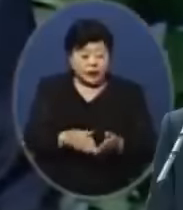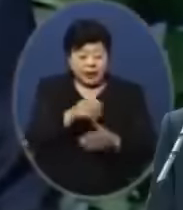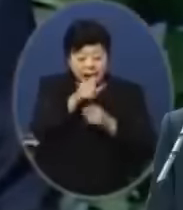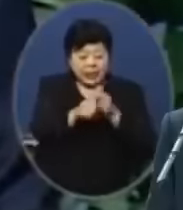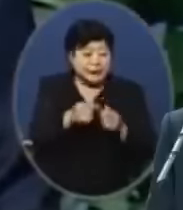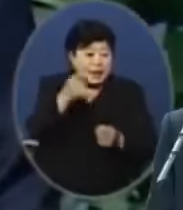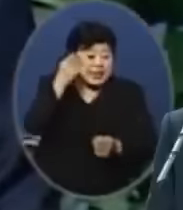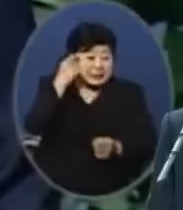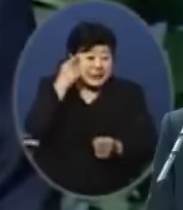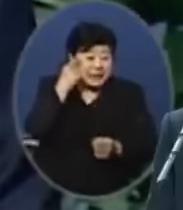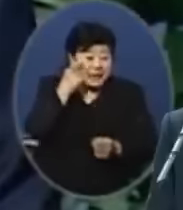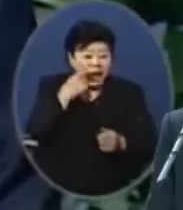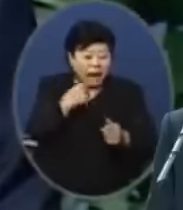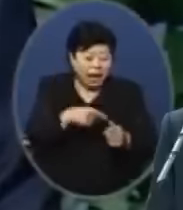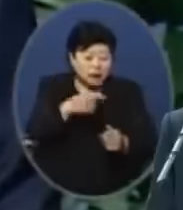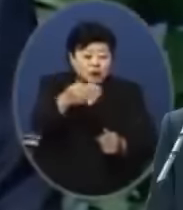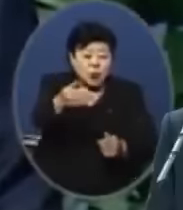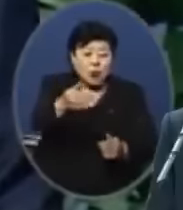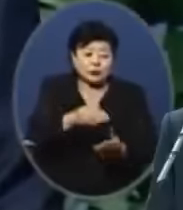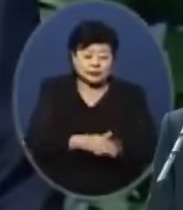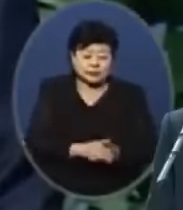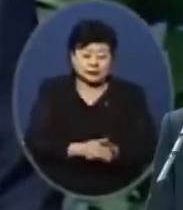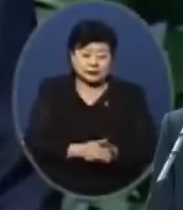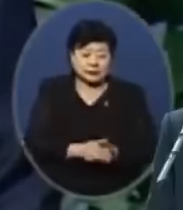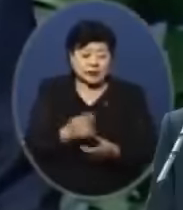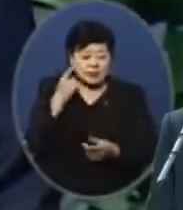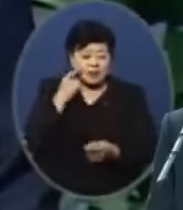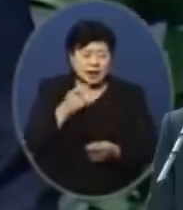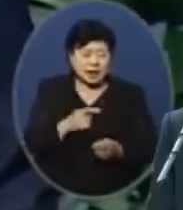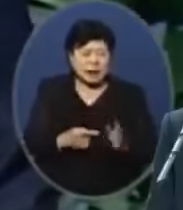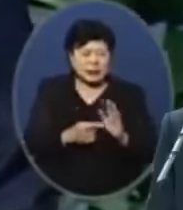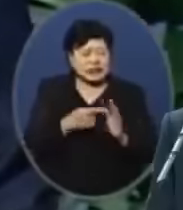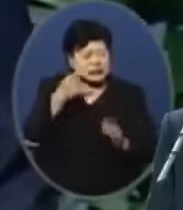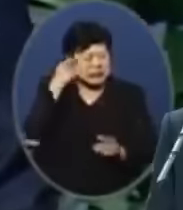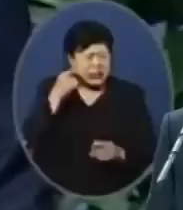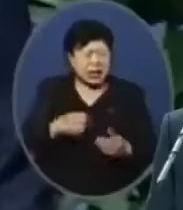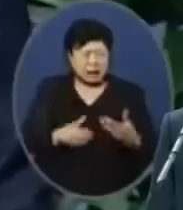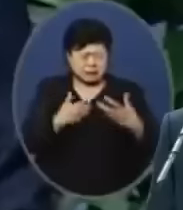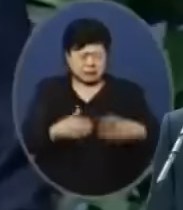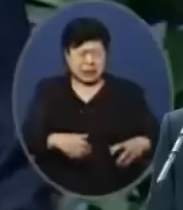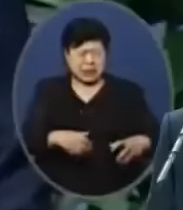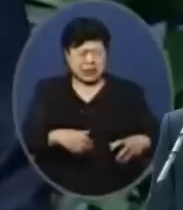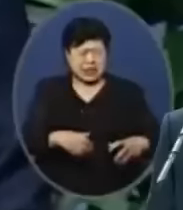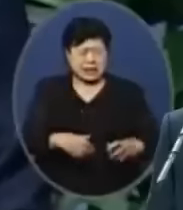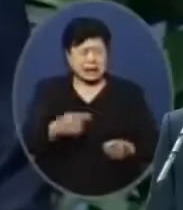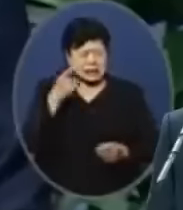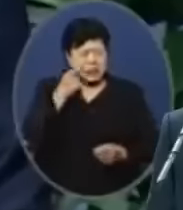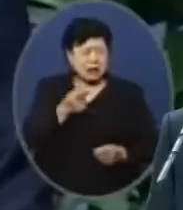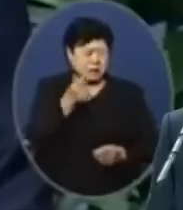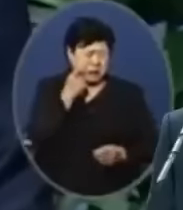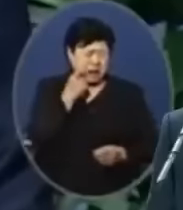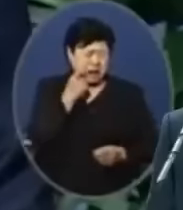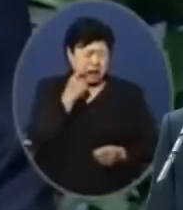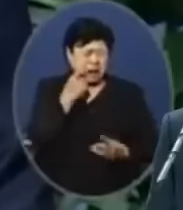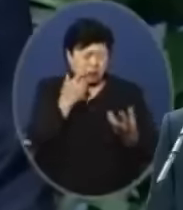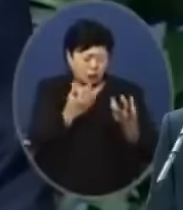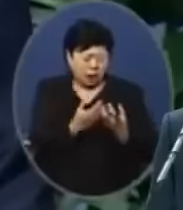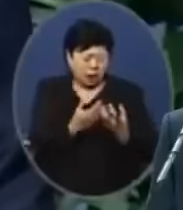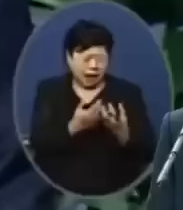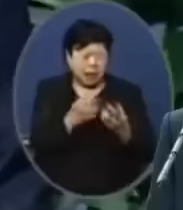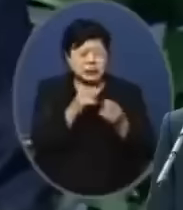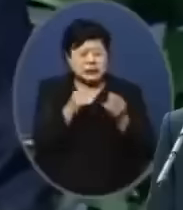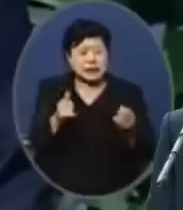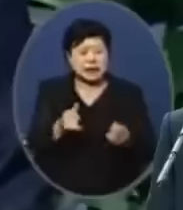하나님의 생각을 가르쳐 주시는 것입니다. 생각이 부정적이고 파괴적이고 못한다는 생각으로 꽉 들어찬